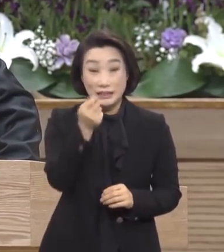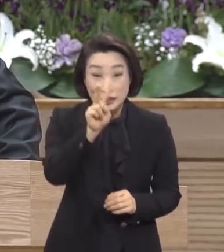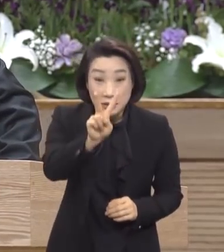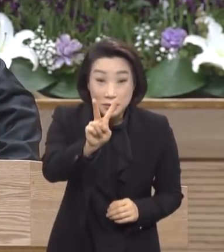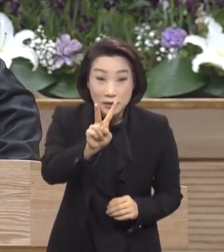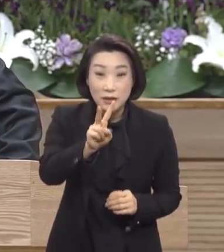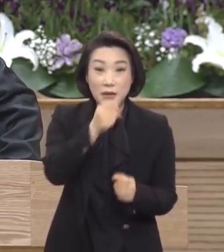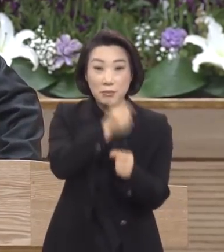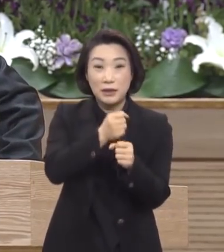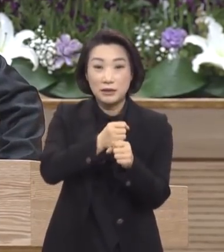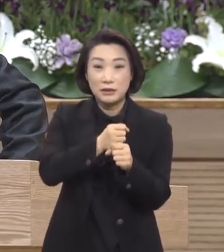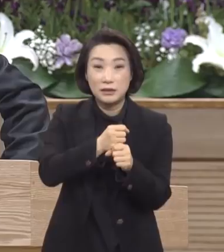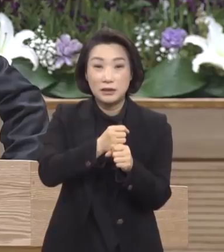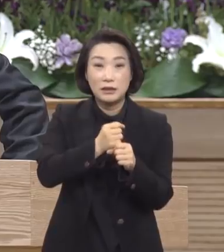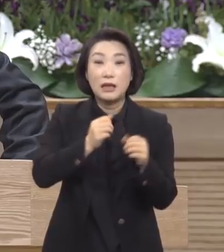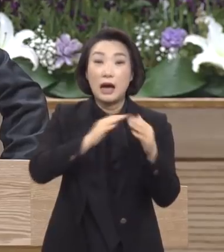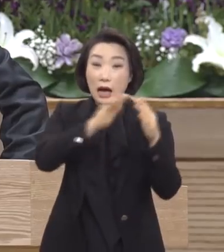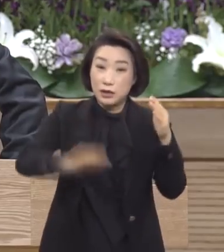테레비가 만든 가정이 아니오.